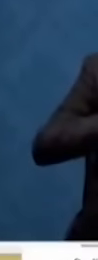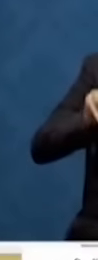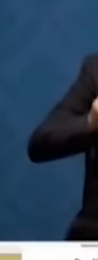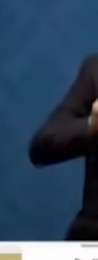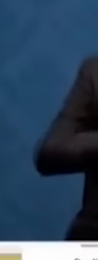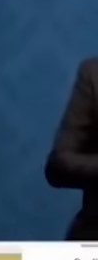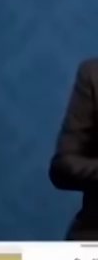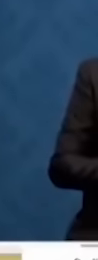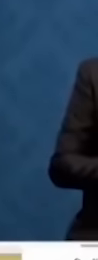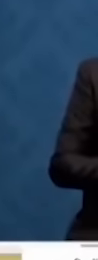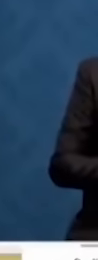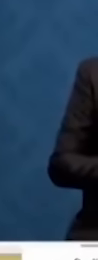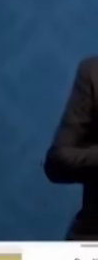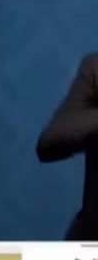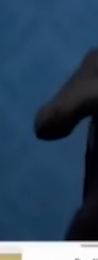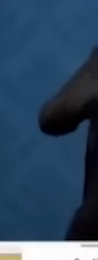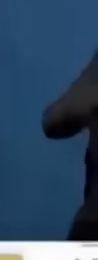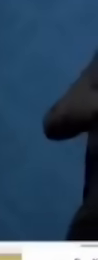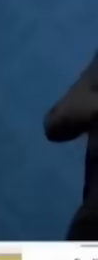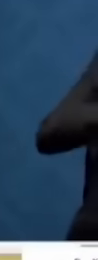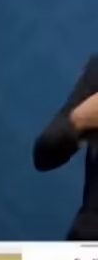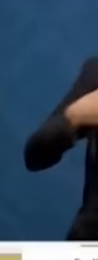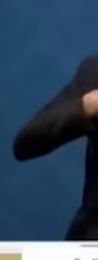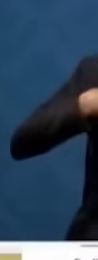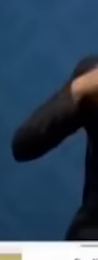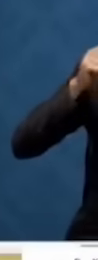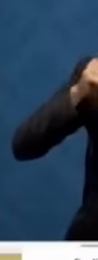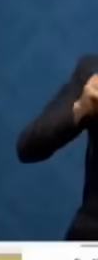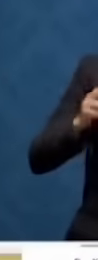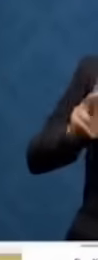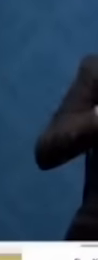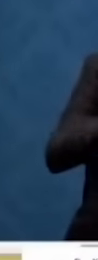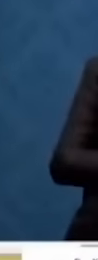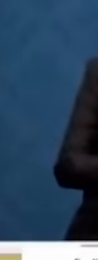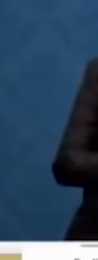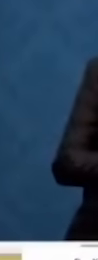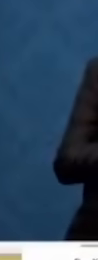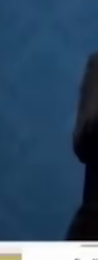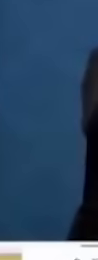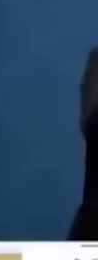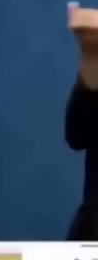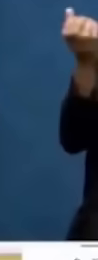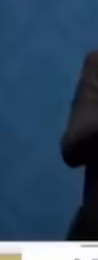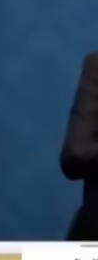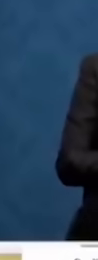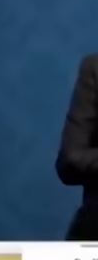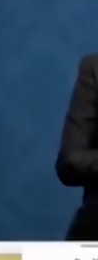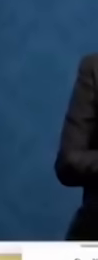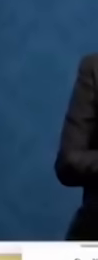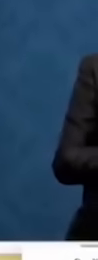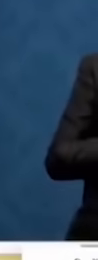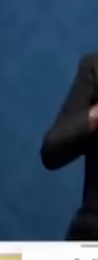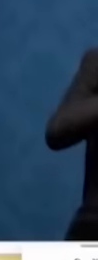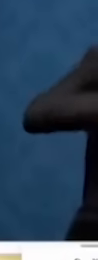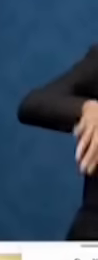ลักความเป็นกฎหมายสูงสุดของรัฐธรรมนูญสำนึกกันบ้างที่มาอยู่กันตรงนี้เ